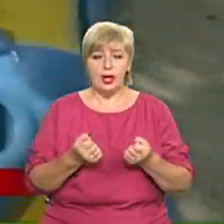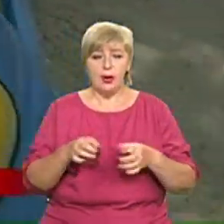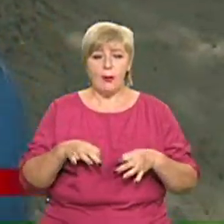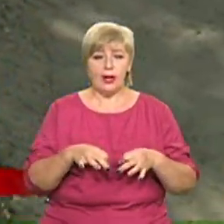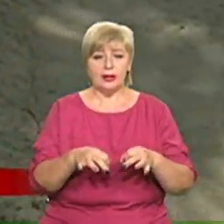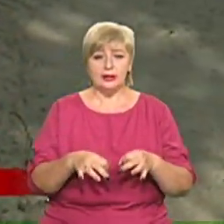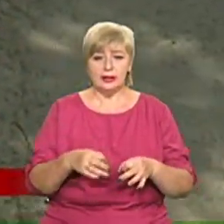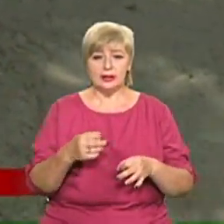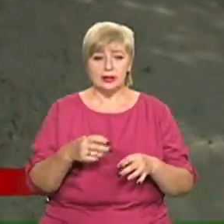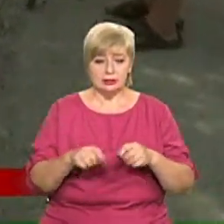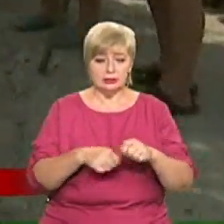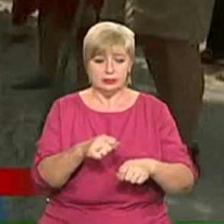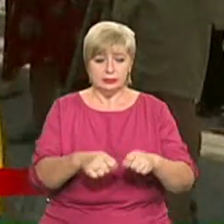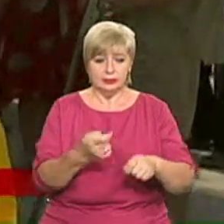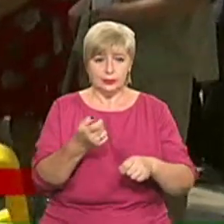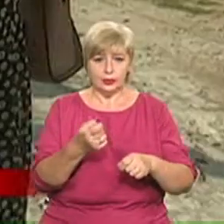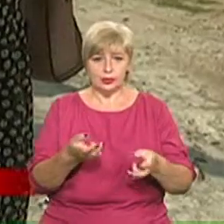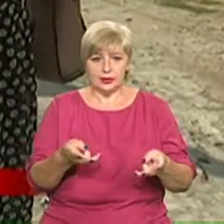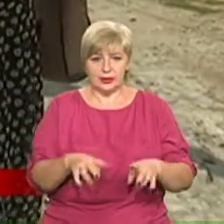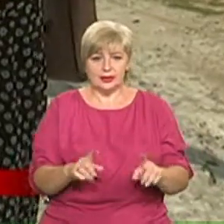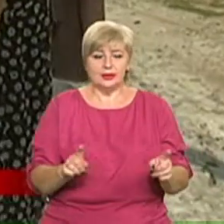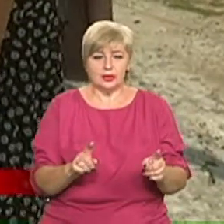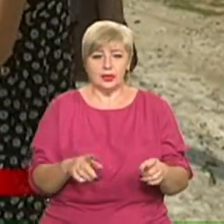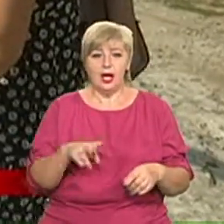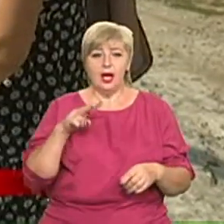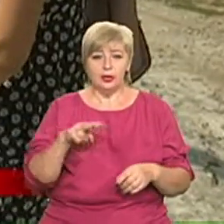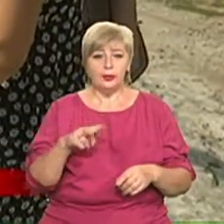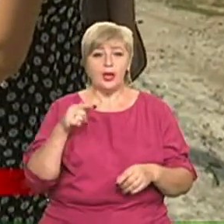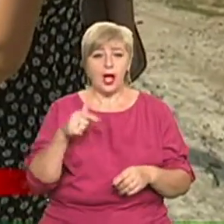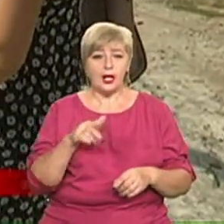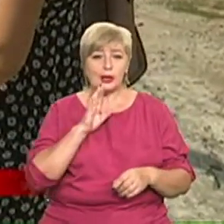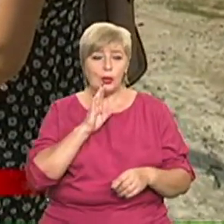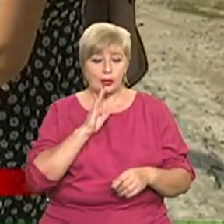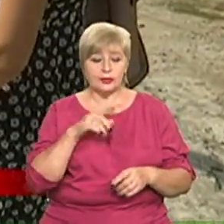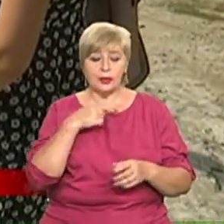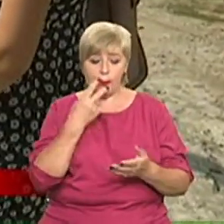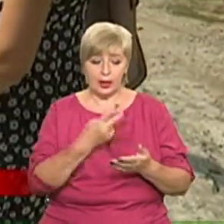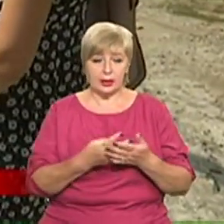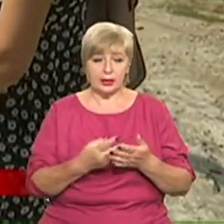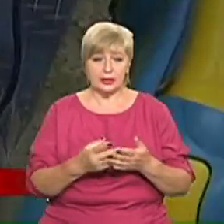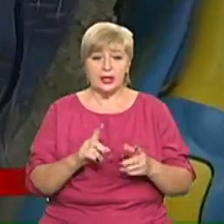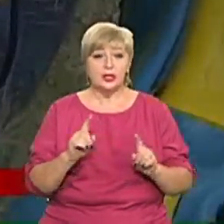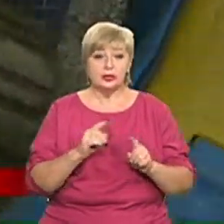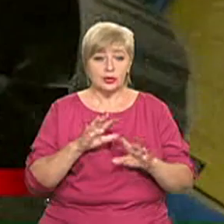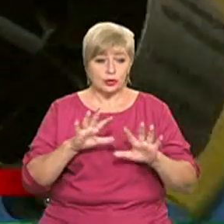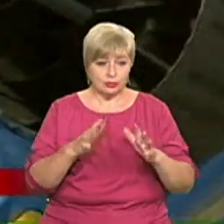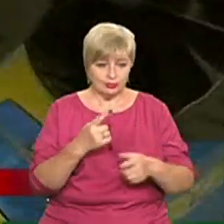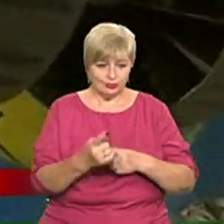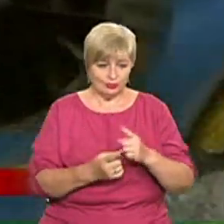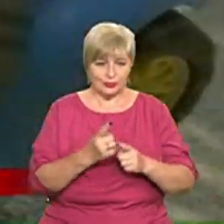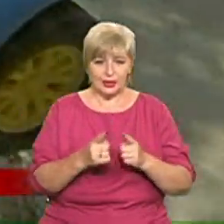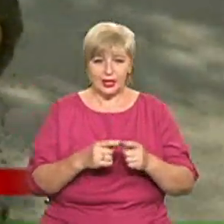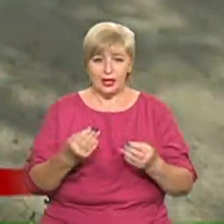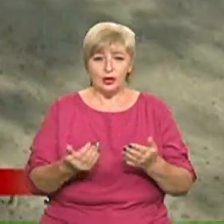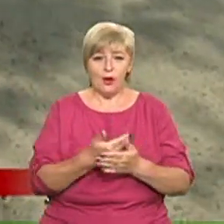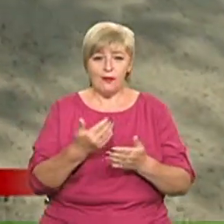Проехал 3-4 двора, и видите, что у нас осталось. Людмила Григорівна показує, на що перетворилася новенька дитяча іграшка.